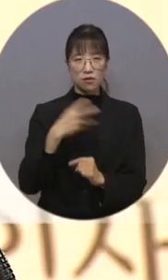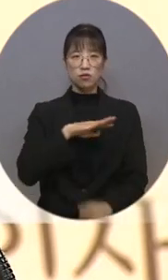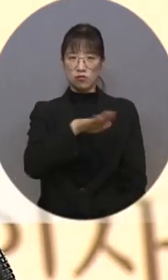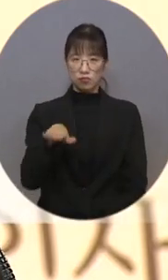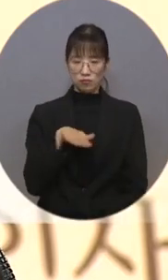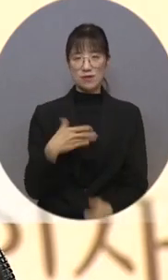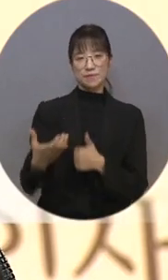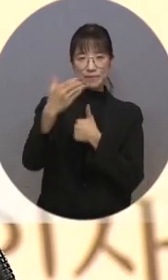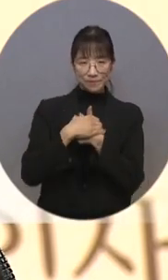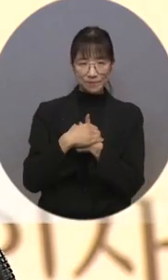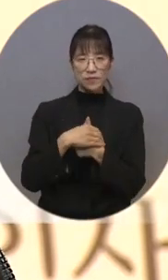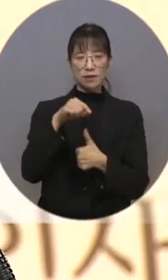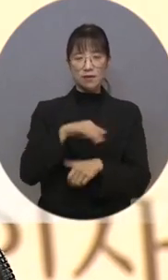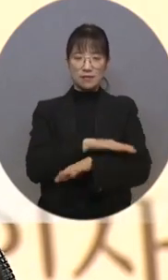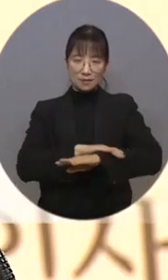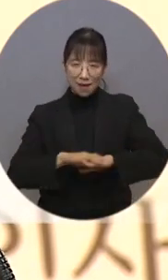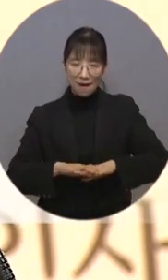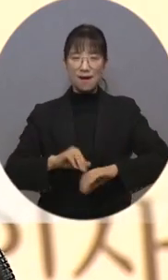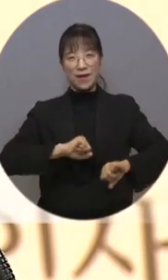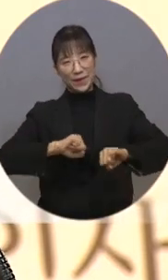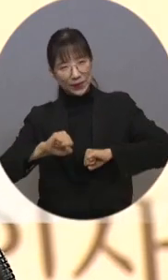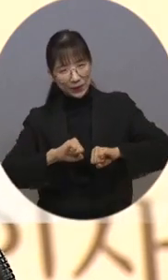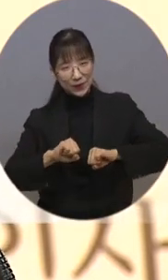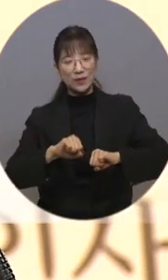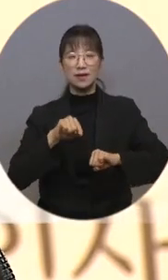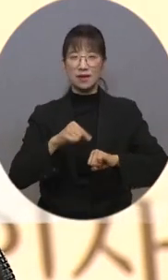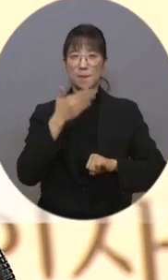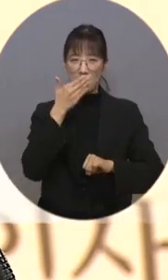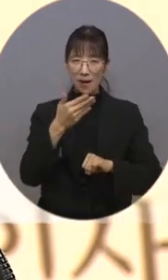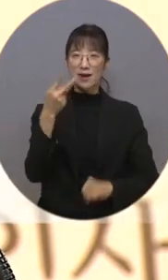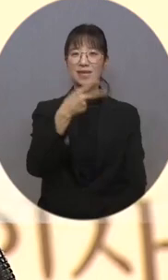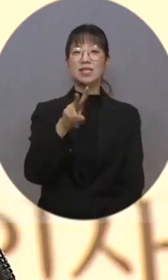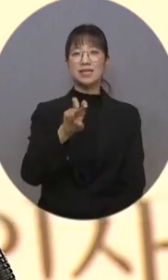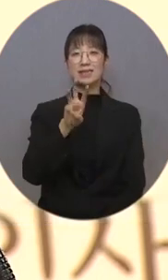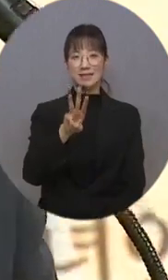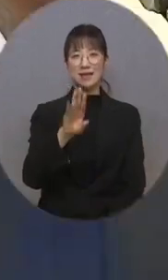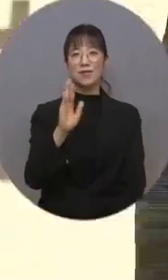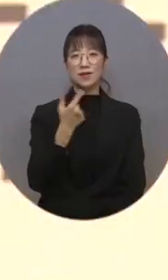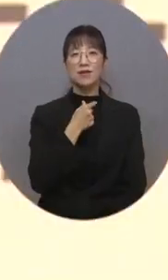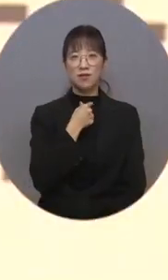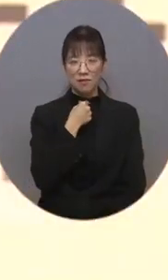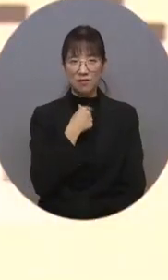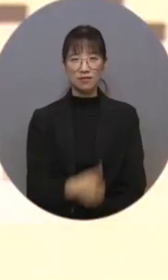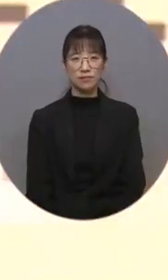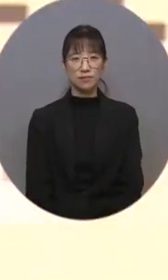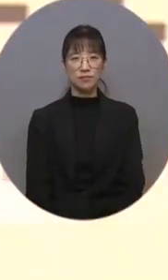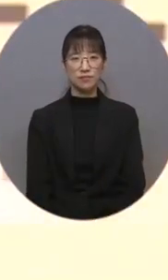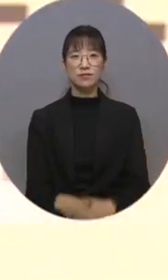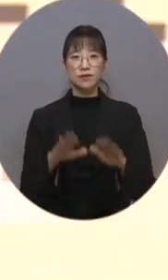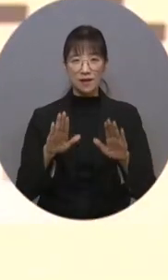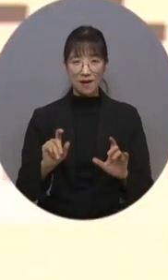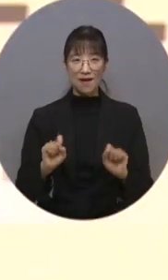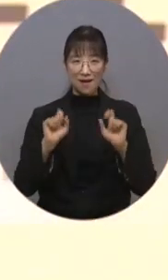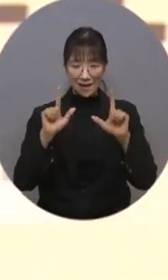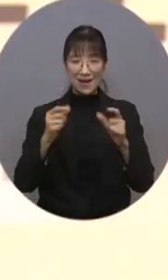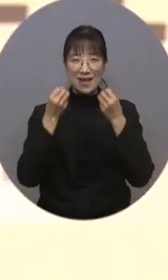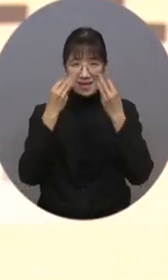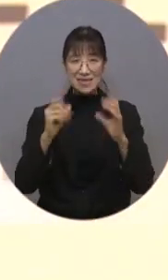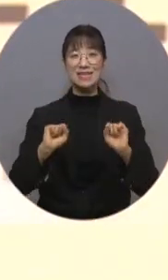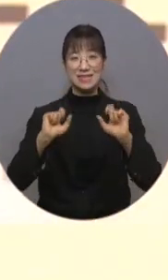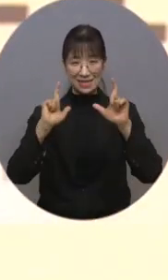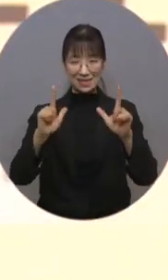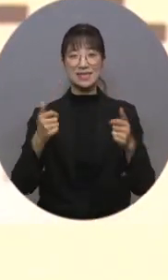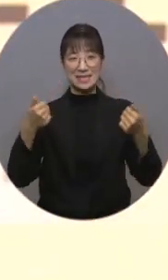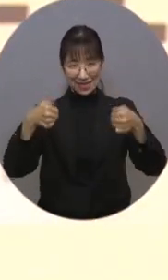맡겨진 그 책임을 잘 감당할 수 있는 그런 한 해가 되기를 바랍니다. 올 신년 인사회를 출발점으로